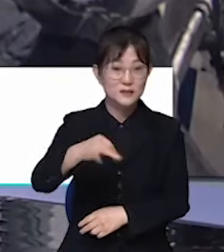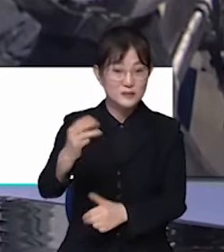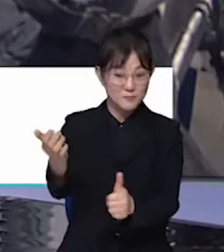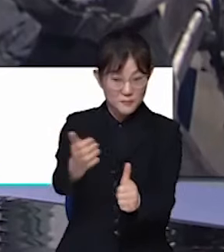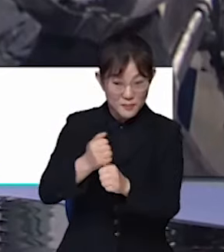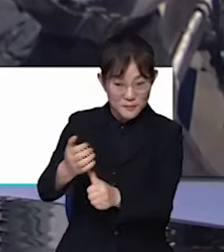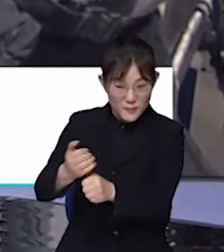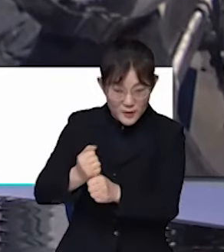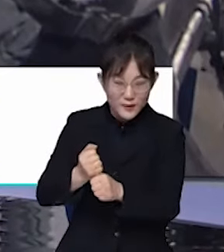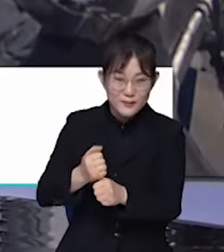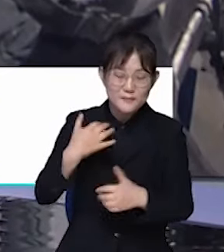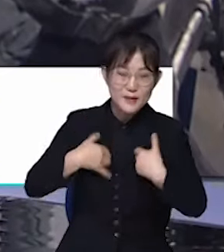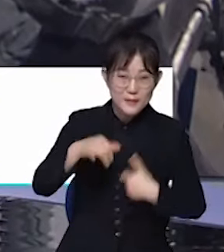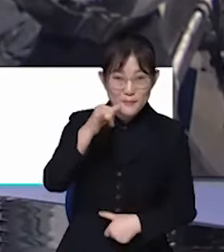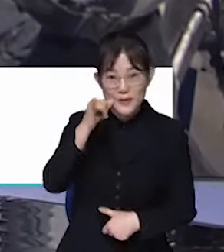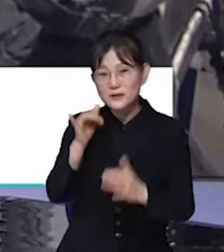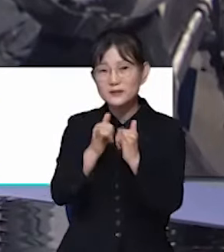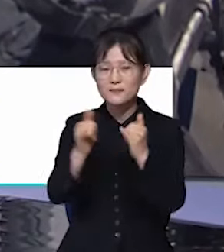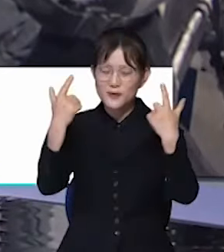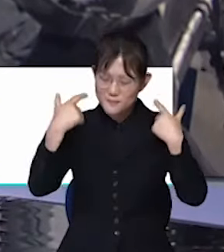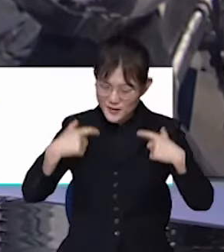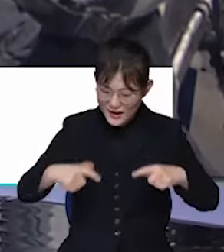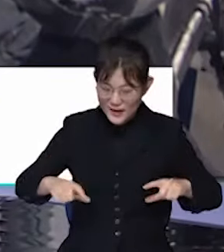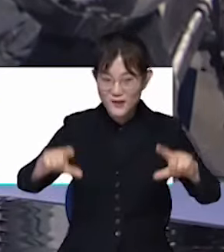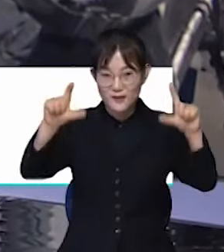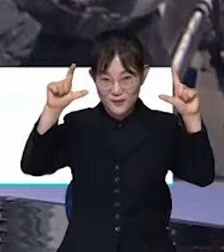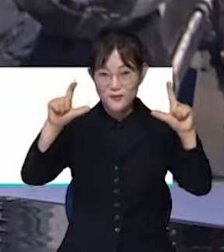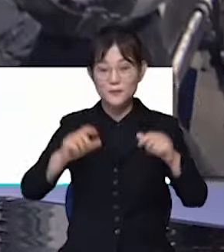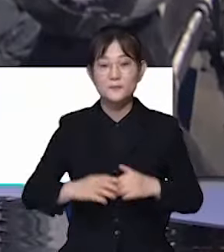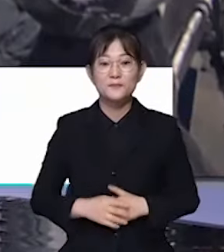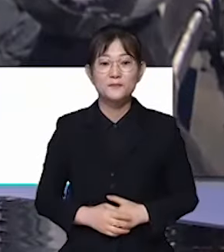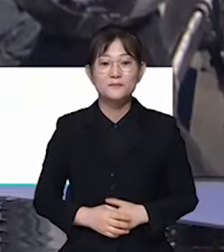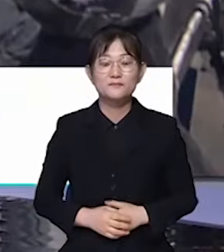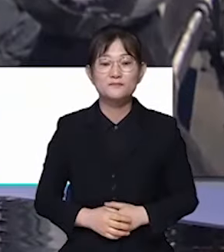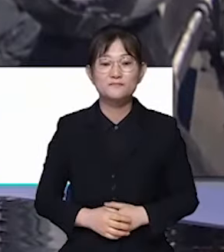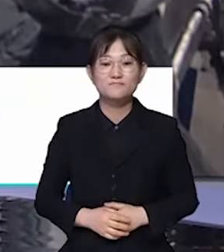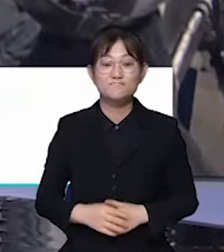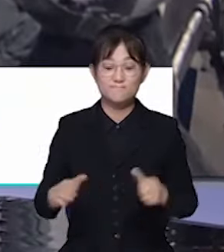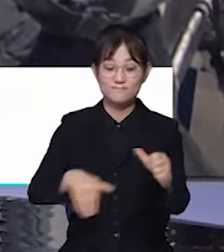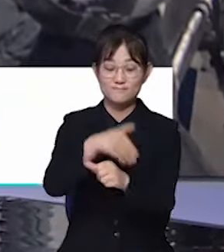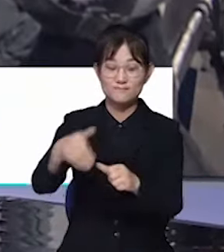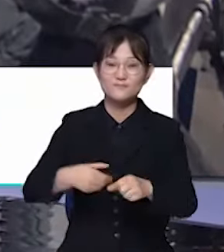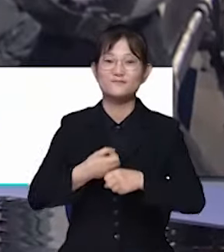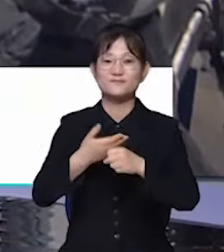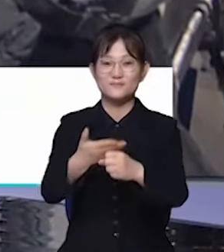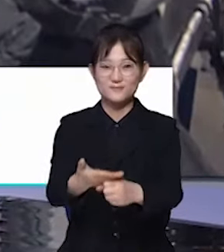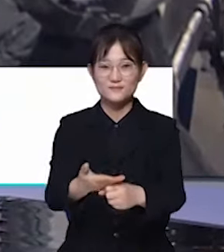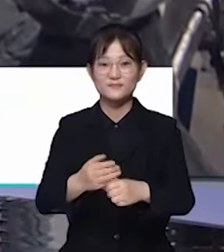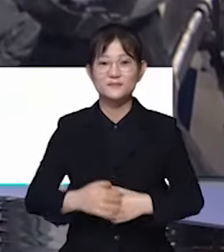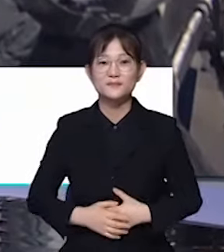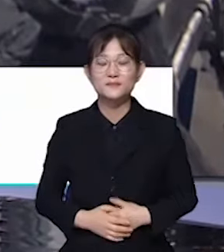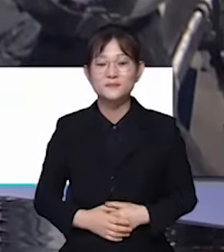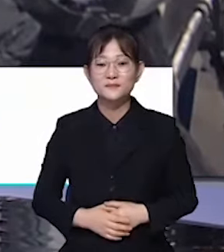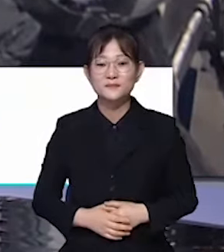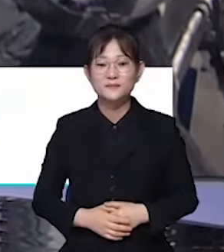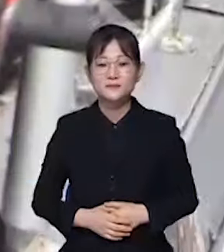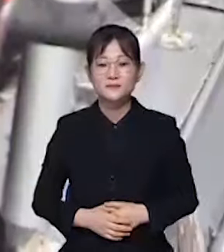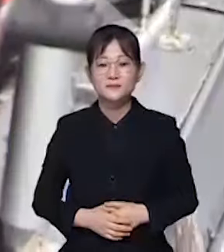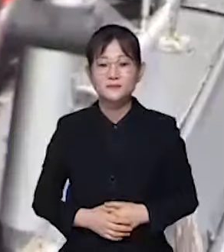즐기려는 강태공들이 새벽까지 밤을 지새우고 있습니다. 강동일 기자가 그 현장을 다녀왔습니다.